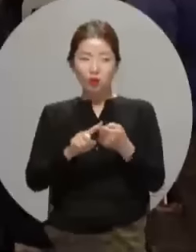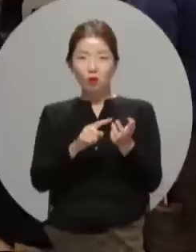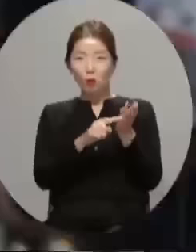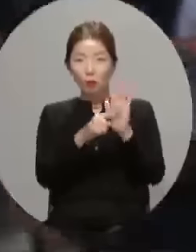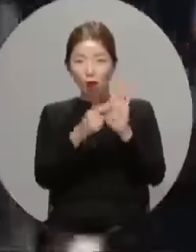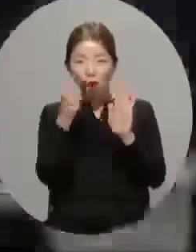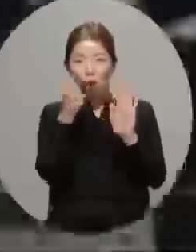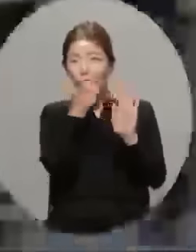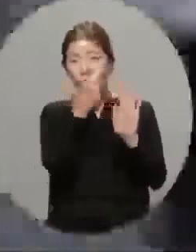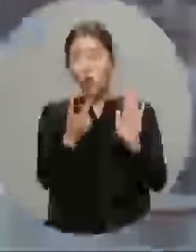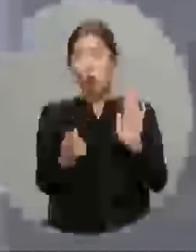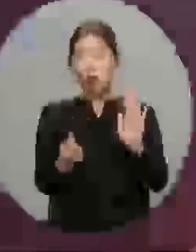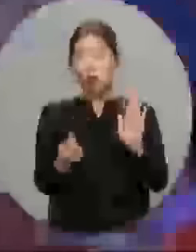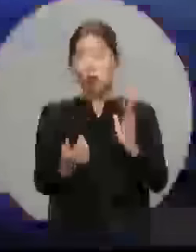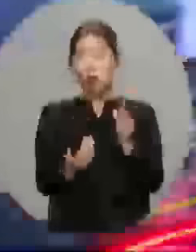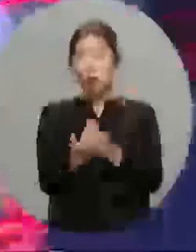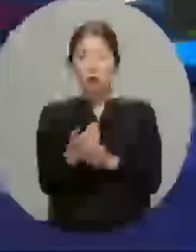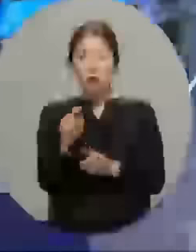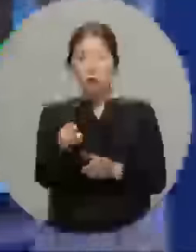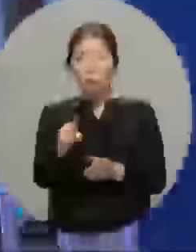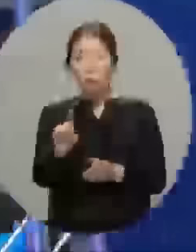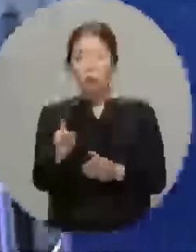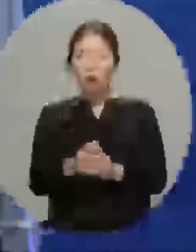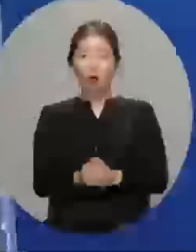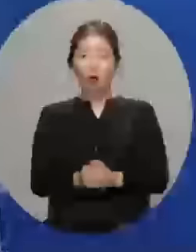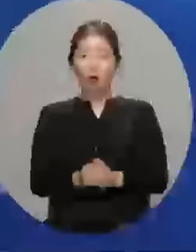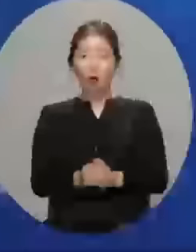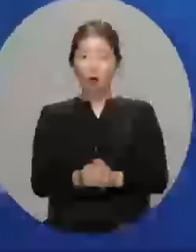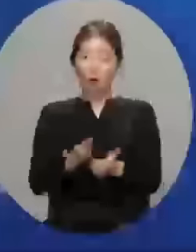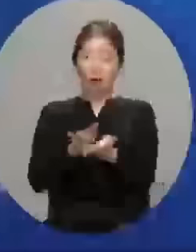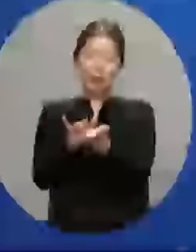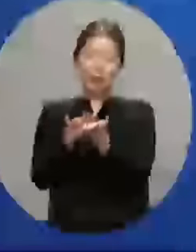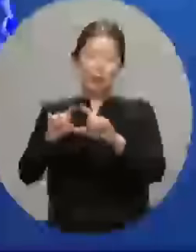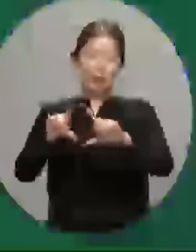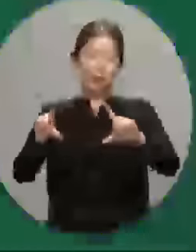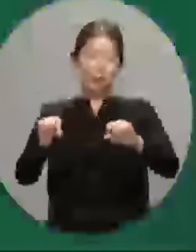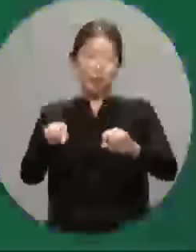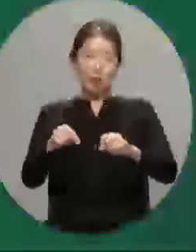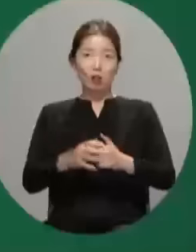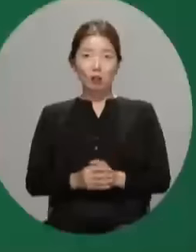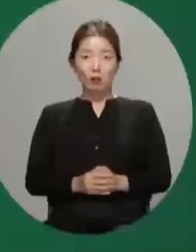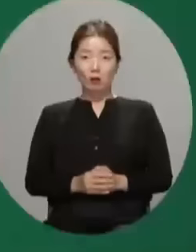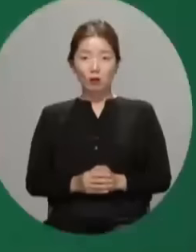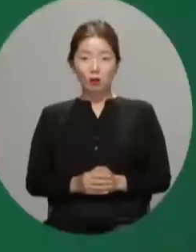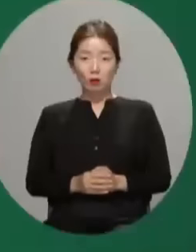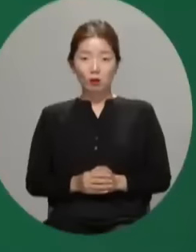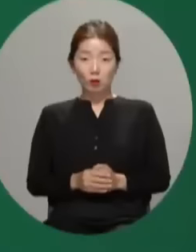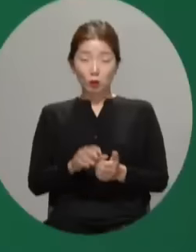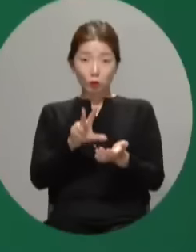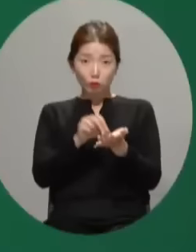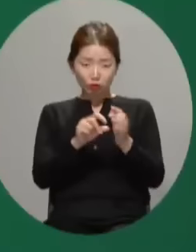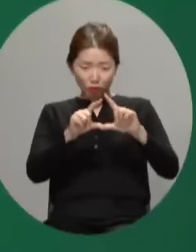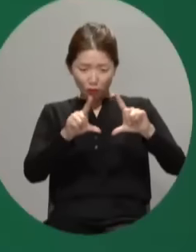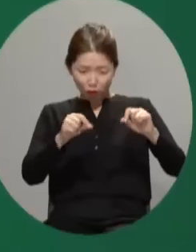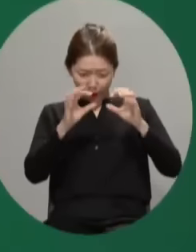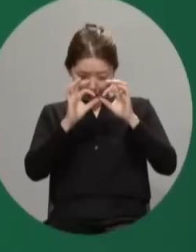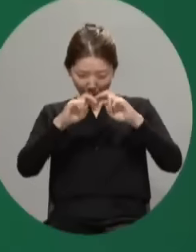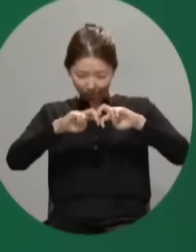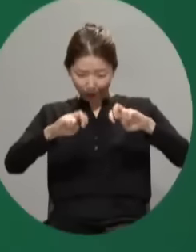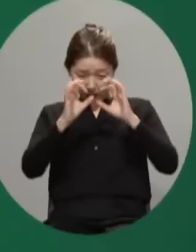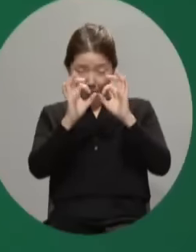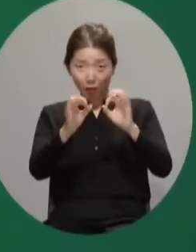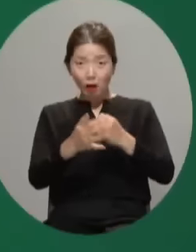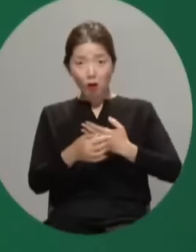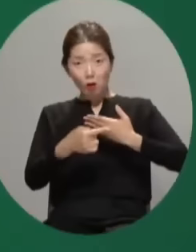노출한 셈인데 화재가 발생한 곳, 다름 아닌 배터리로 추정됩니다. 문제의 배터리를 살펴봤습니다.